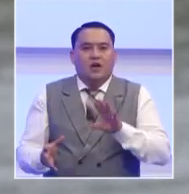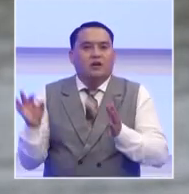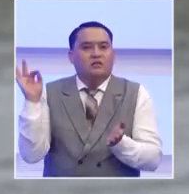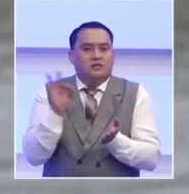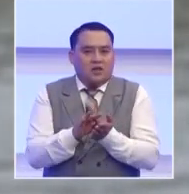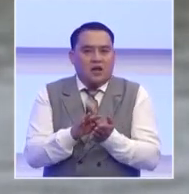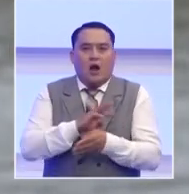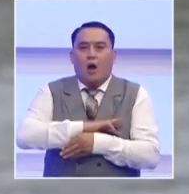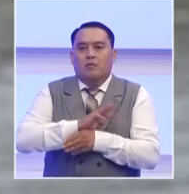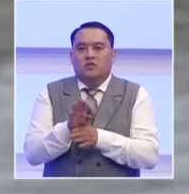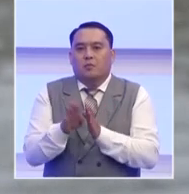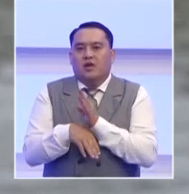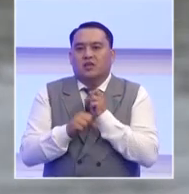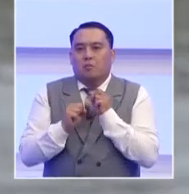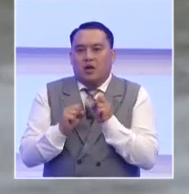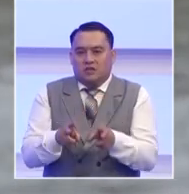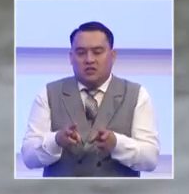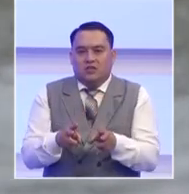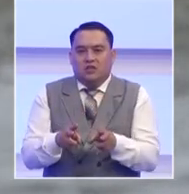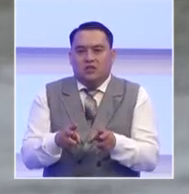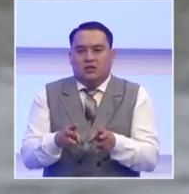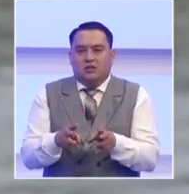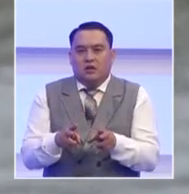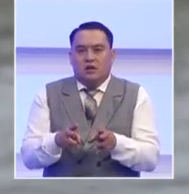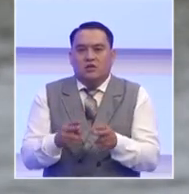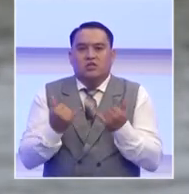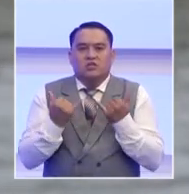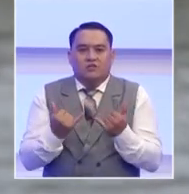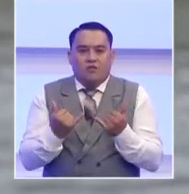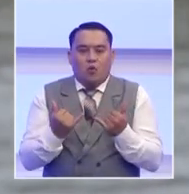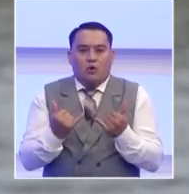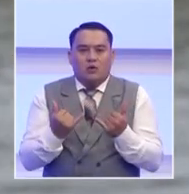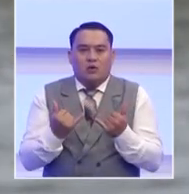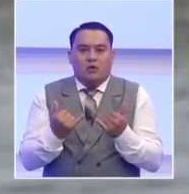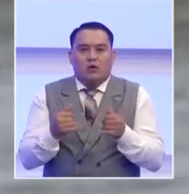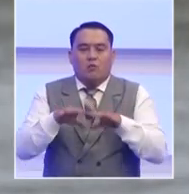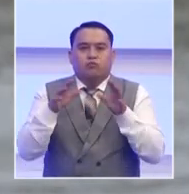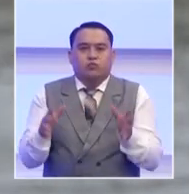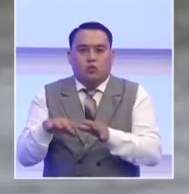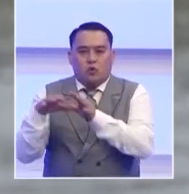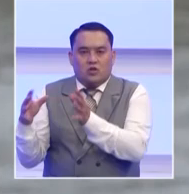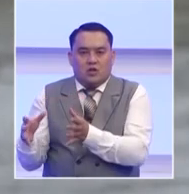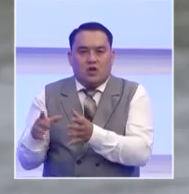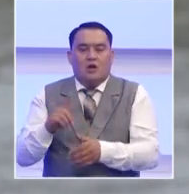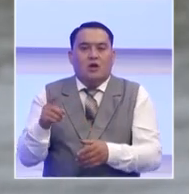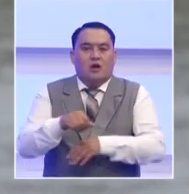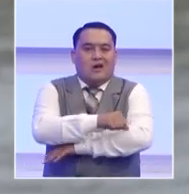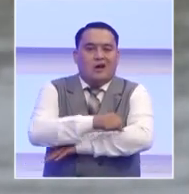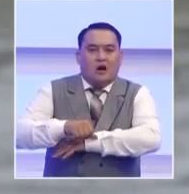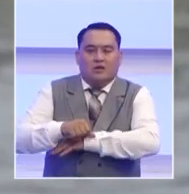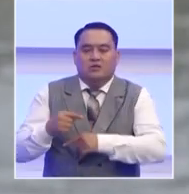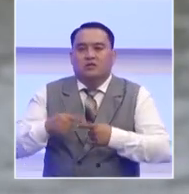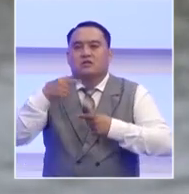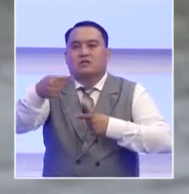также обеспечения безопасности в данный момент устраиваются буйки, которые обозначают границы